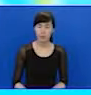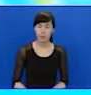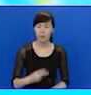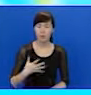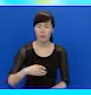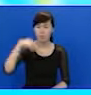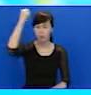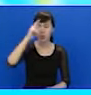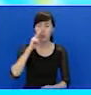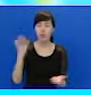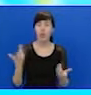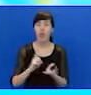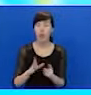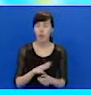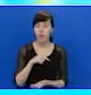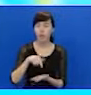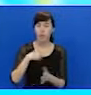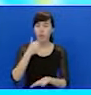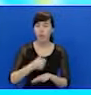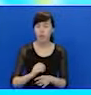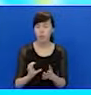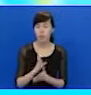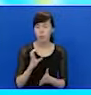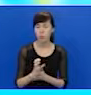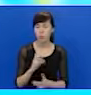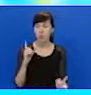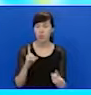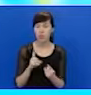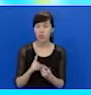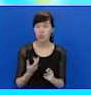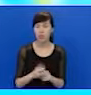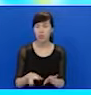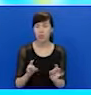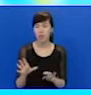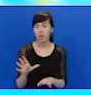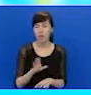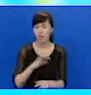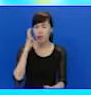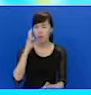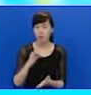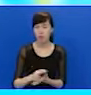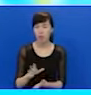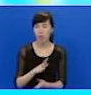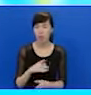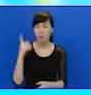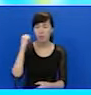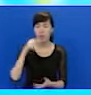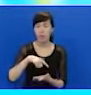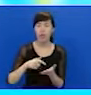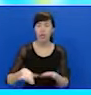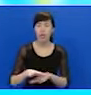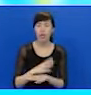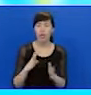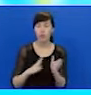25 жылда Шымкент қалай өзгерді? Қала әкімінің журналистермен өткен баспасөз брифингісінде осы сұрақтарға жауап алынды. Білгеніміз қала аумағы